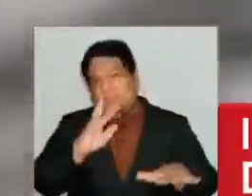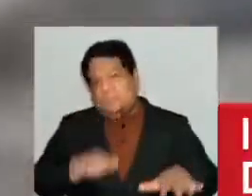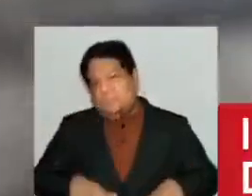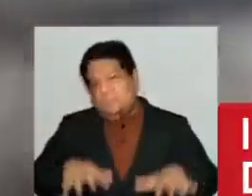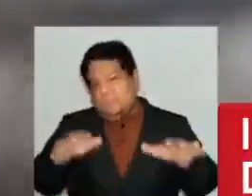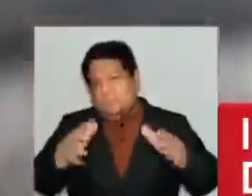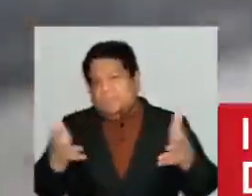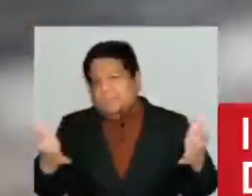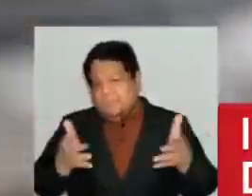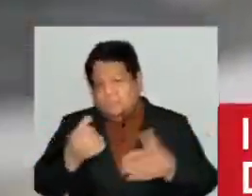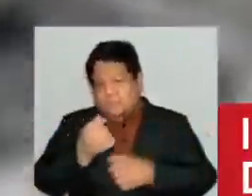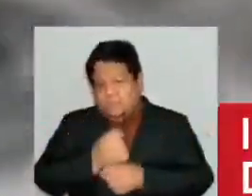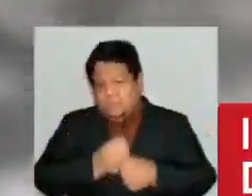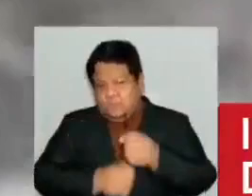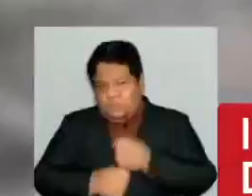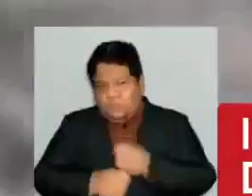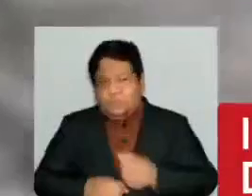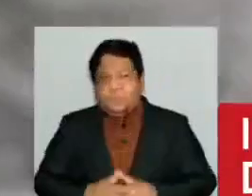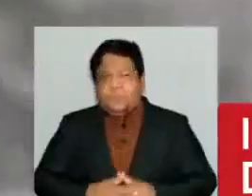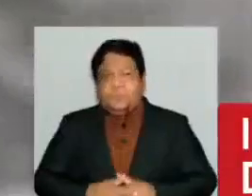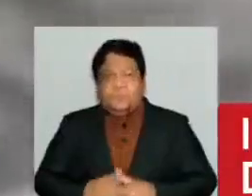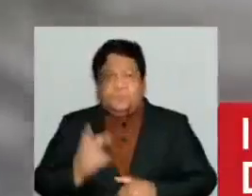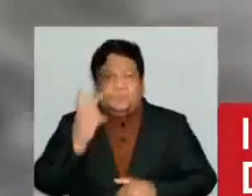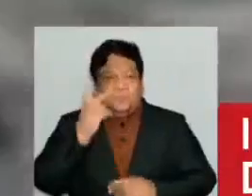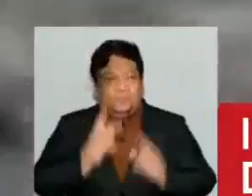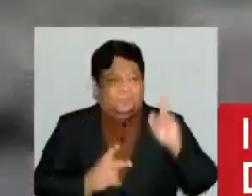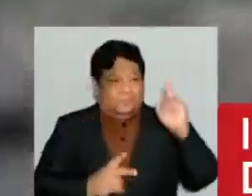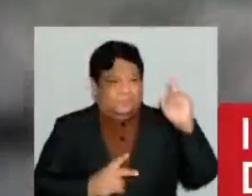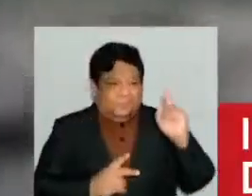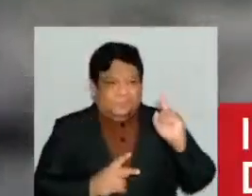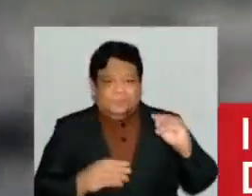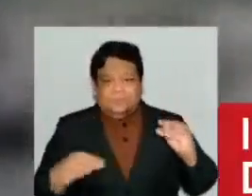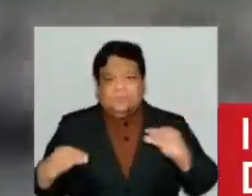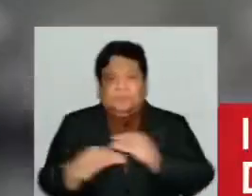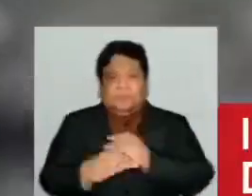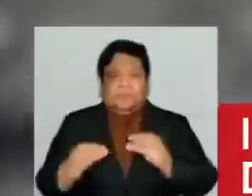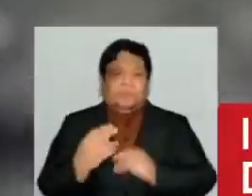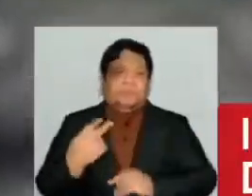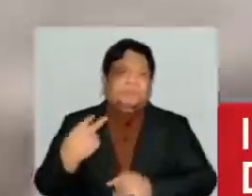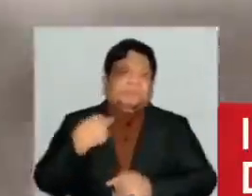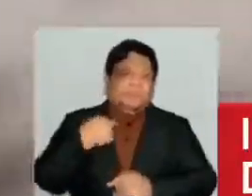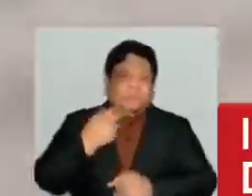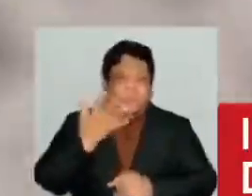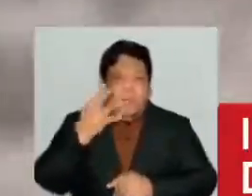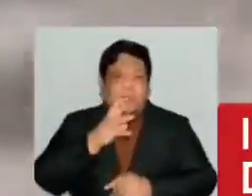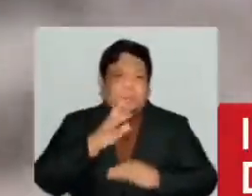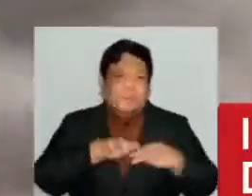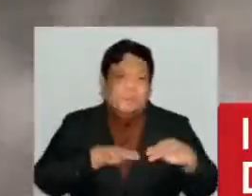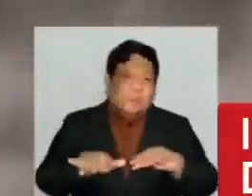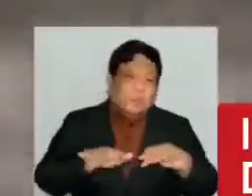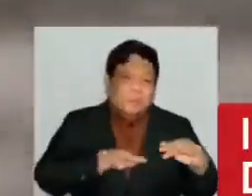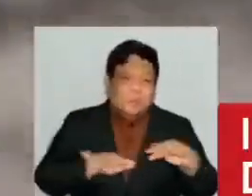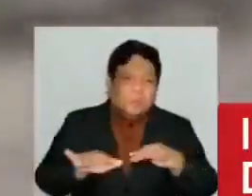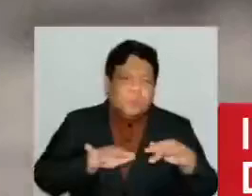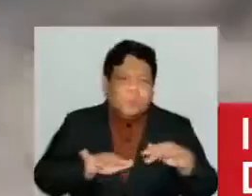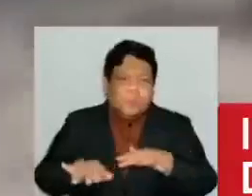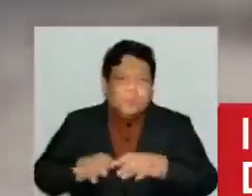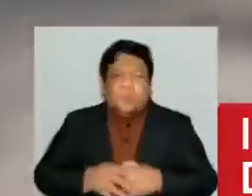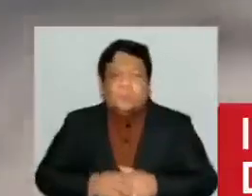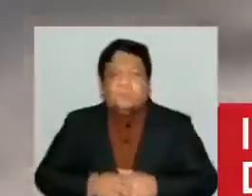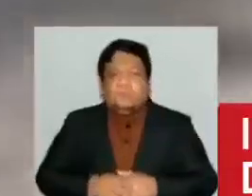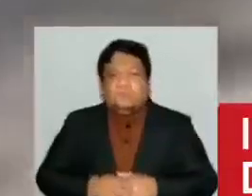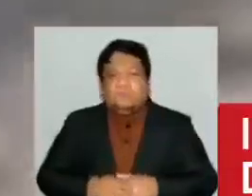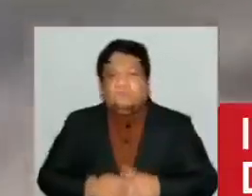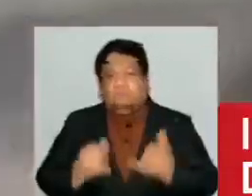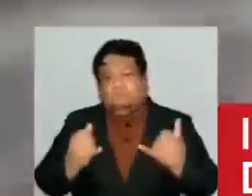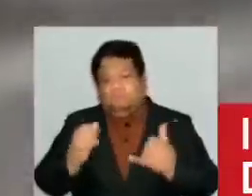Umabot na ito sa ilang kalye kaya hindi tuloy makadaan ang mga sasakyan. Inabisuan na ng mga otoridad ang mga residente na